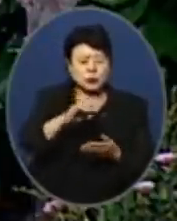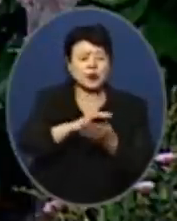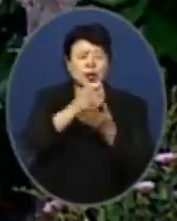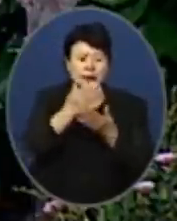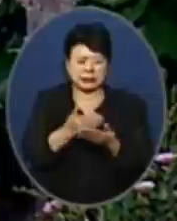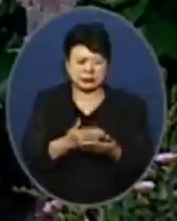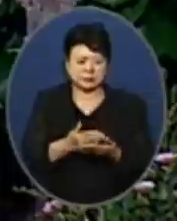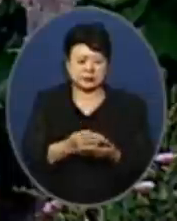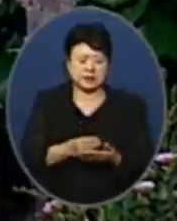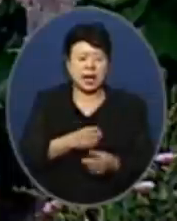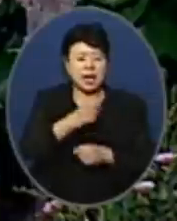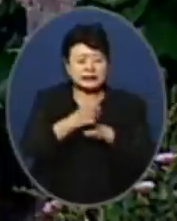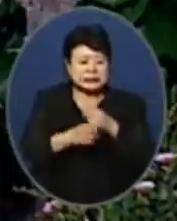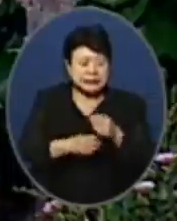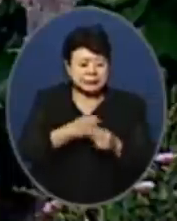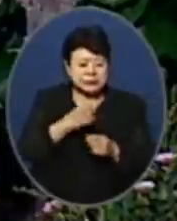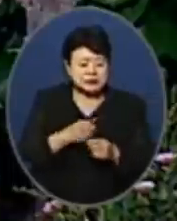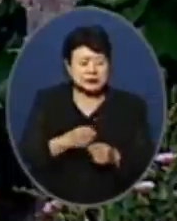합니다.